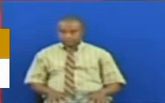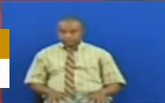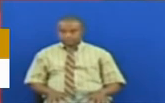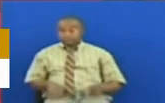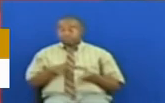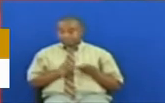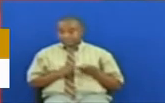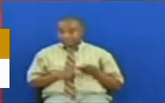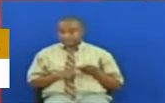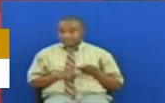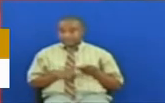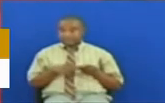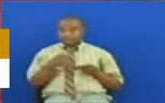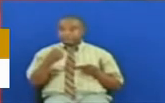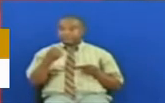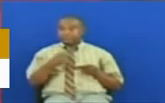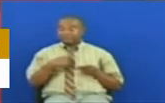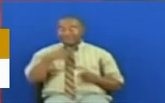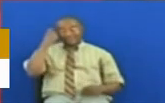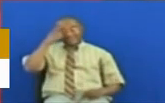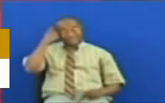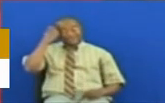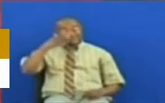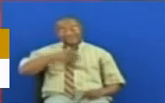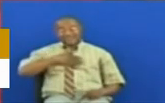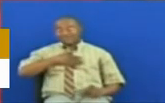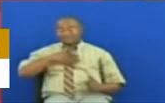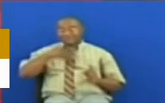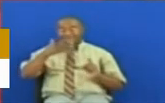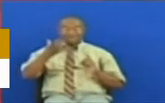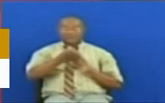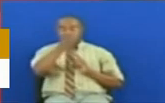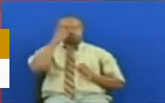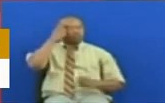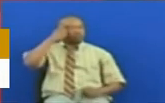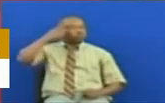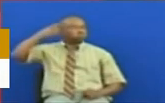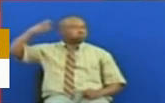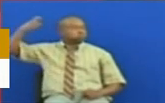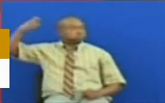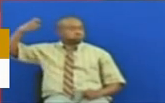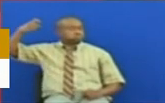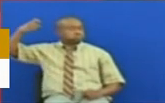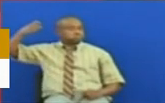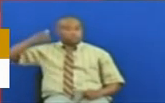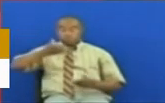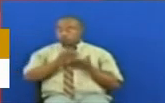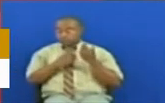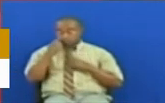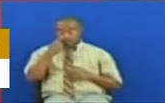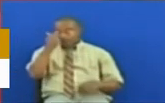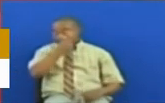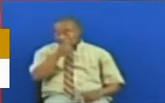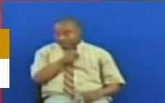nimewish zile ndoto zangu za kusema kwamba Tanzania itakuwa ni moja kati ya nchi ambayo